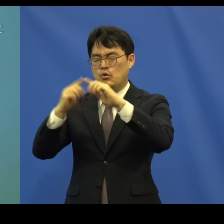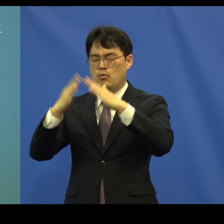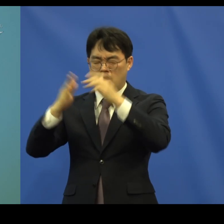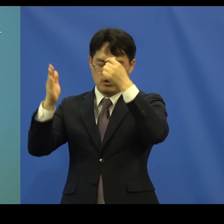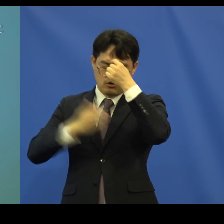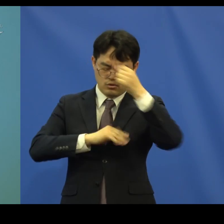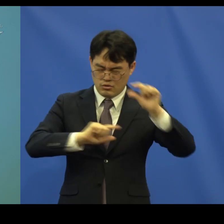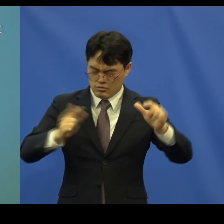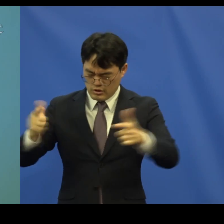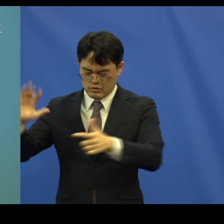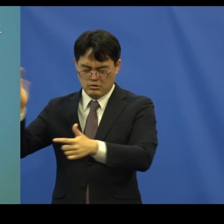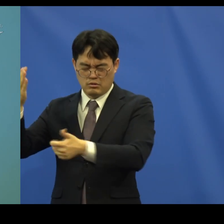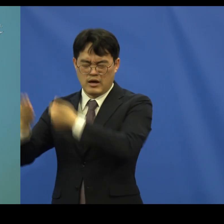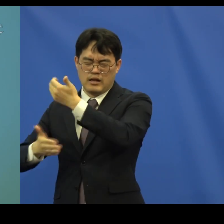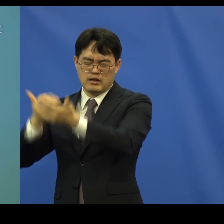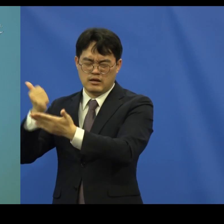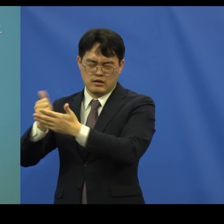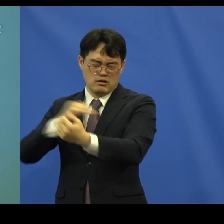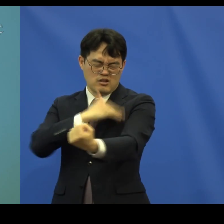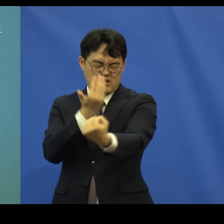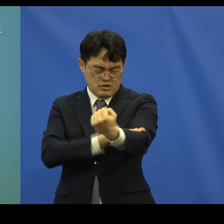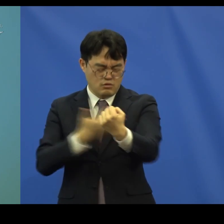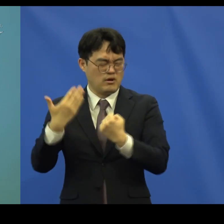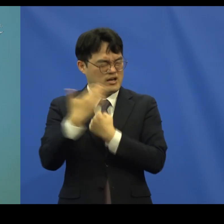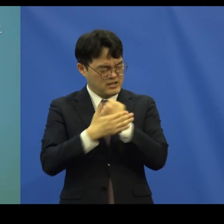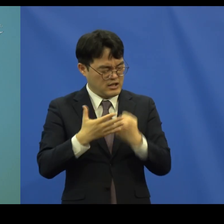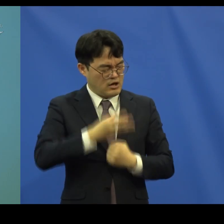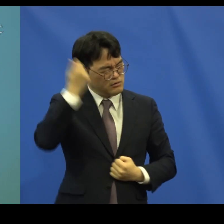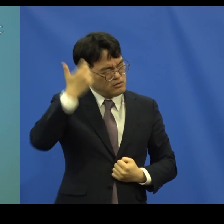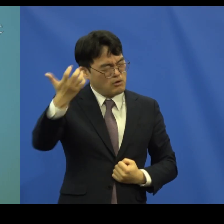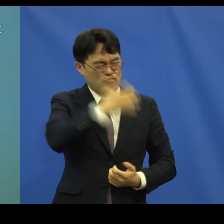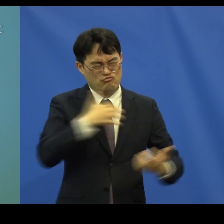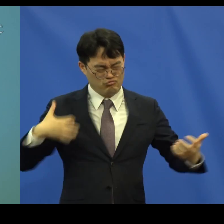살아가는 우리 모두가 되도록 능력과 은혜와